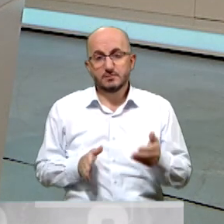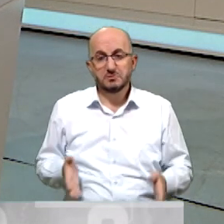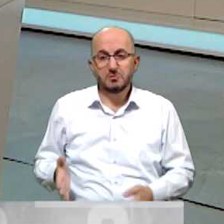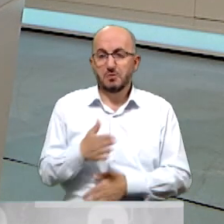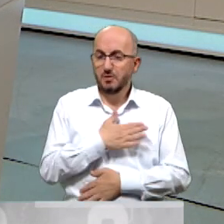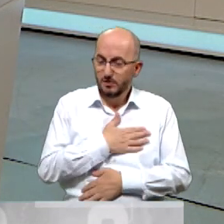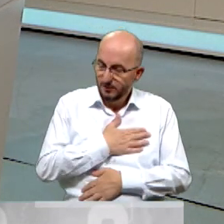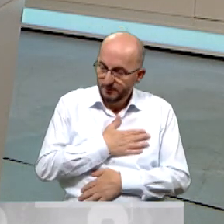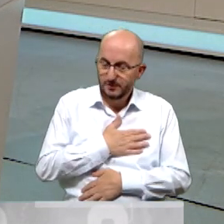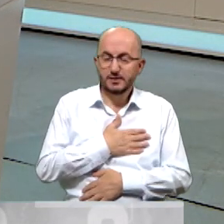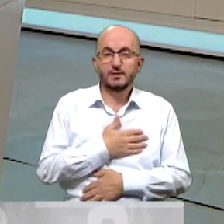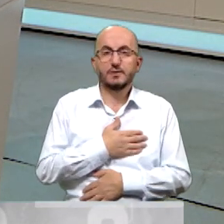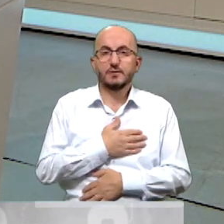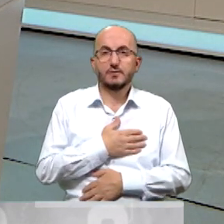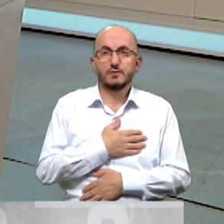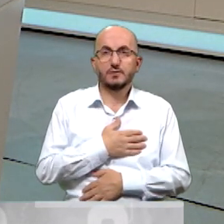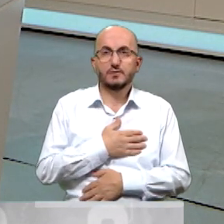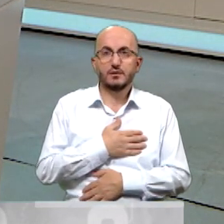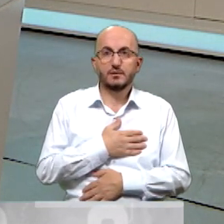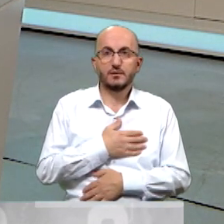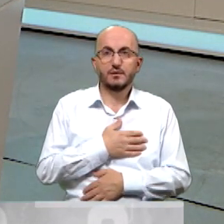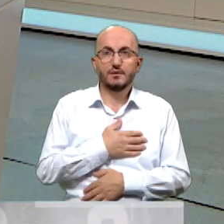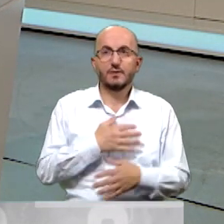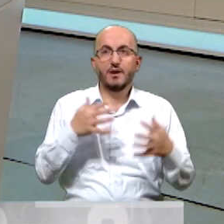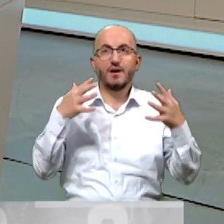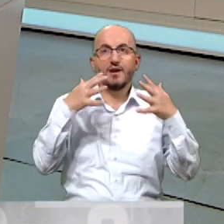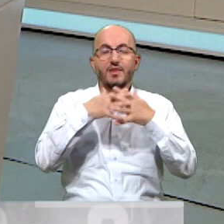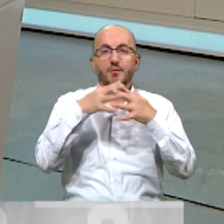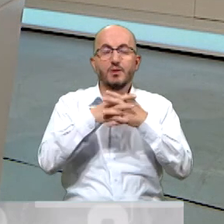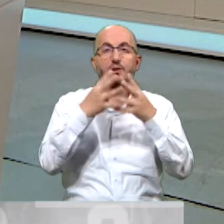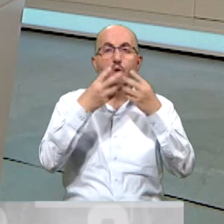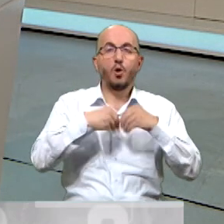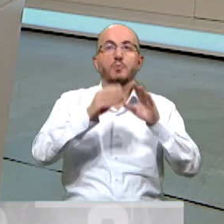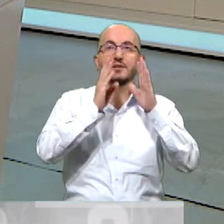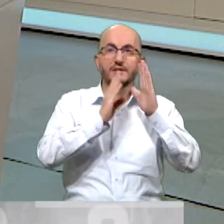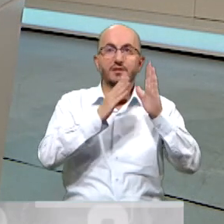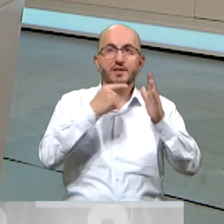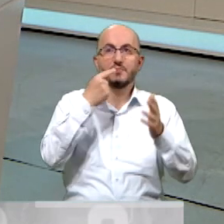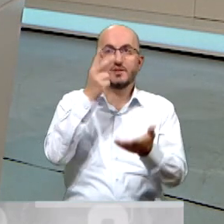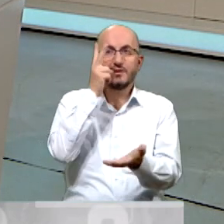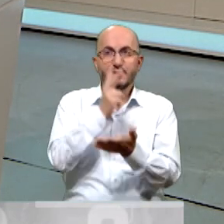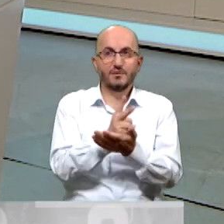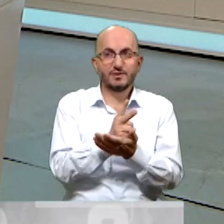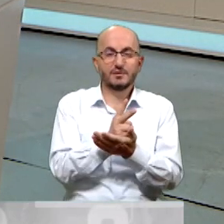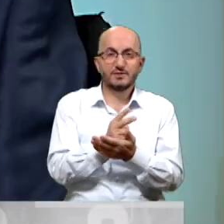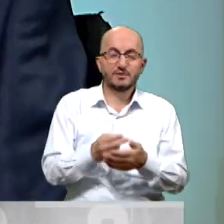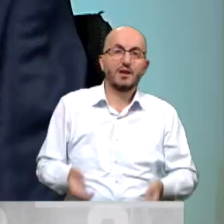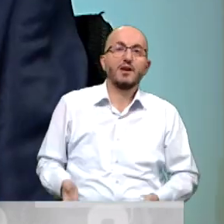ihramlıyken, yani madem kalabalık olmadan gidelim diye karar verildiyse, ihramlı olarak